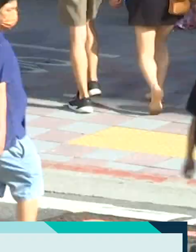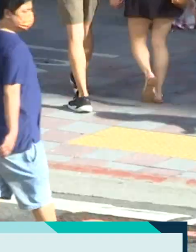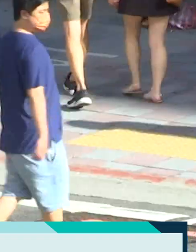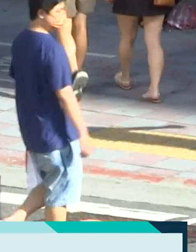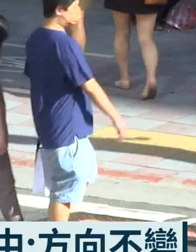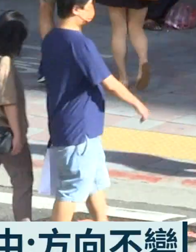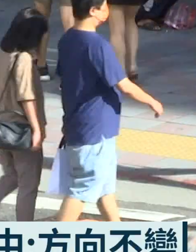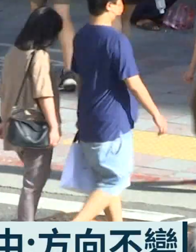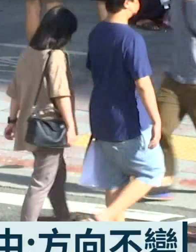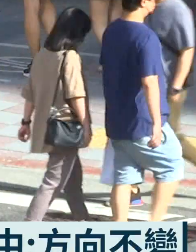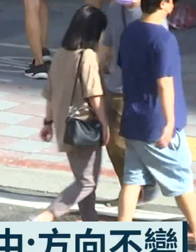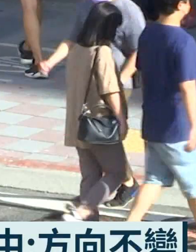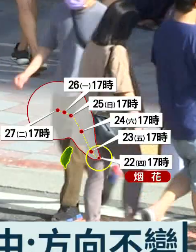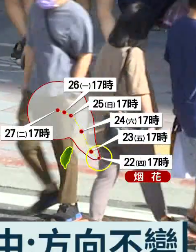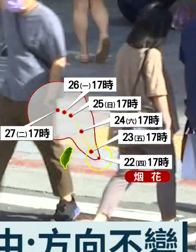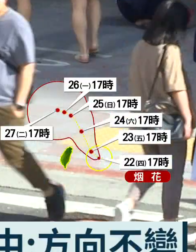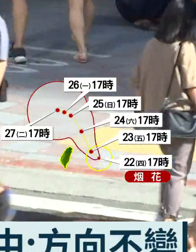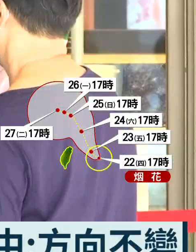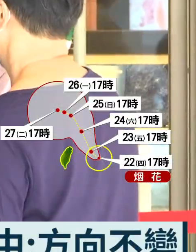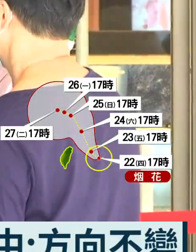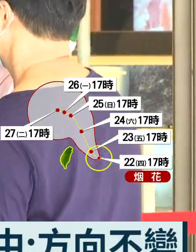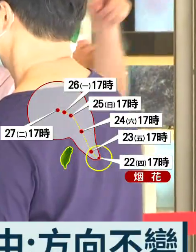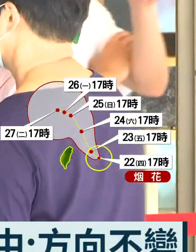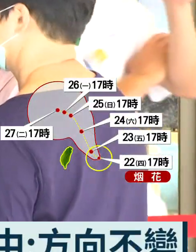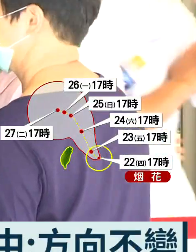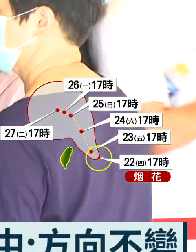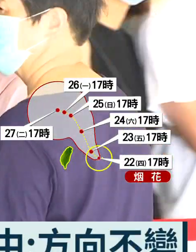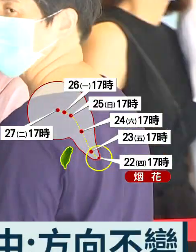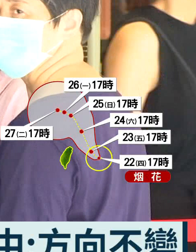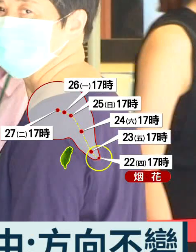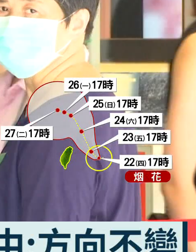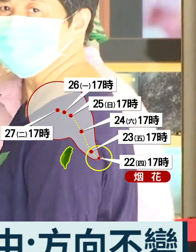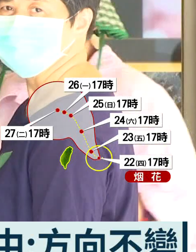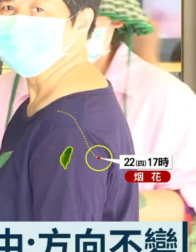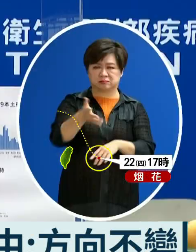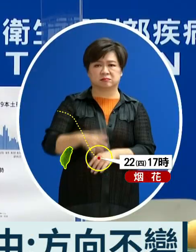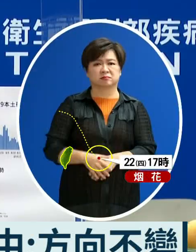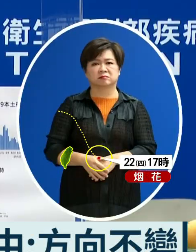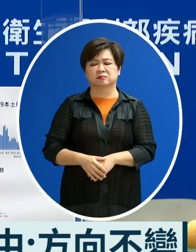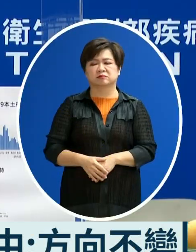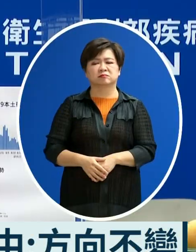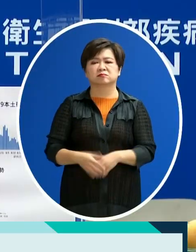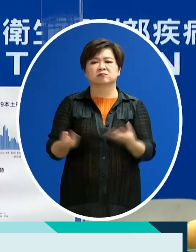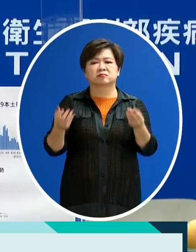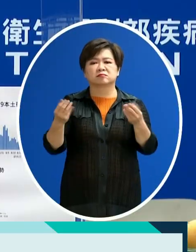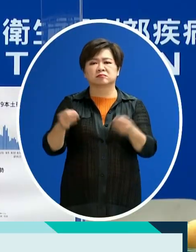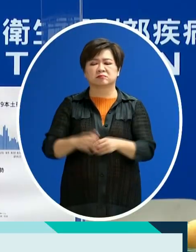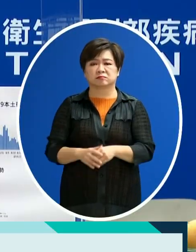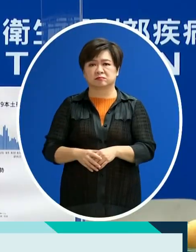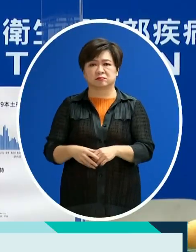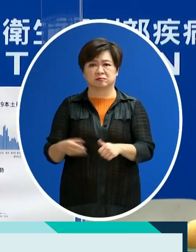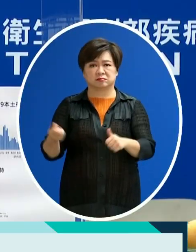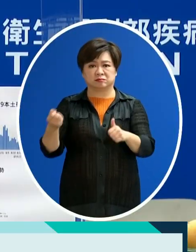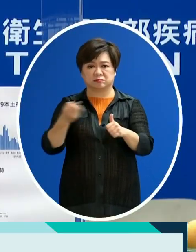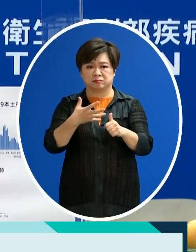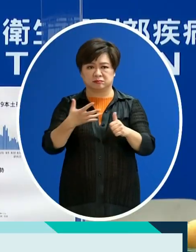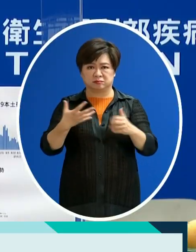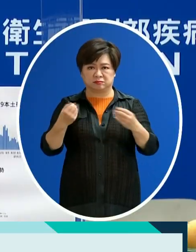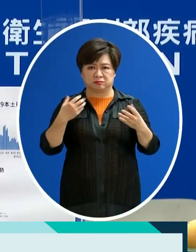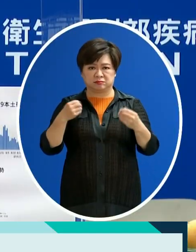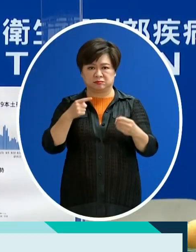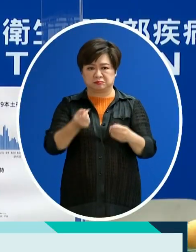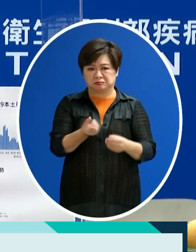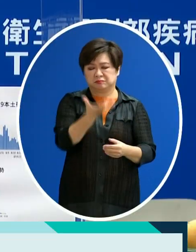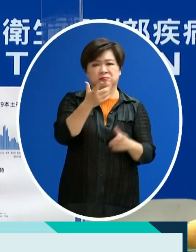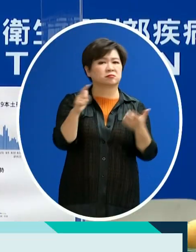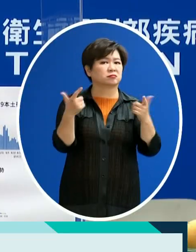之内， 不过一下子新增到30例，726的降级会不会因此受到影响？ 不明感染源并没有大幅的提升，所以